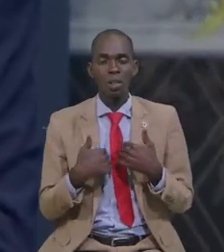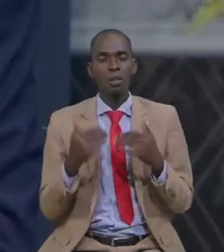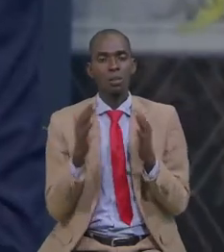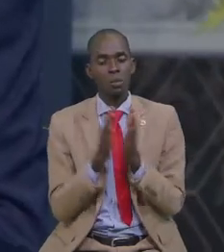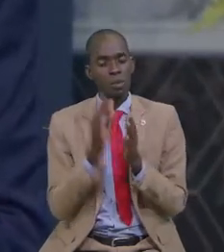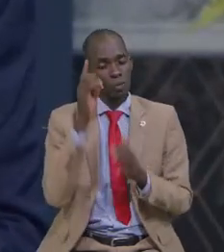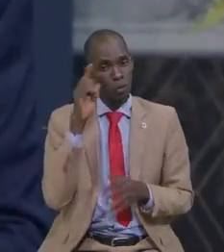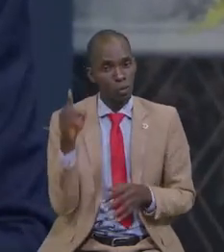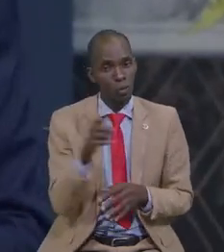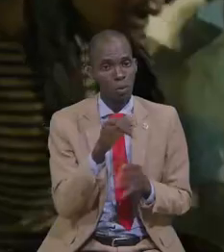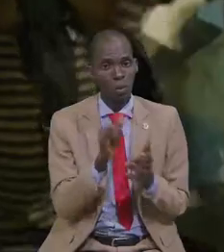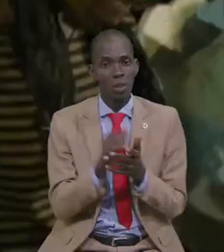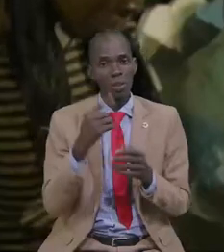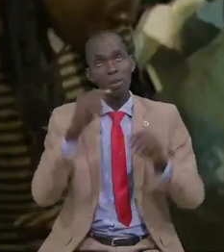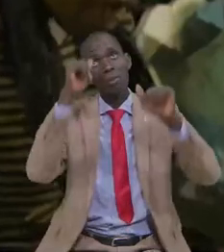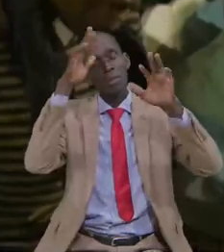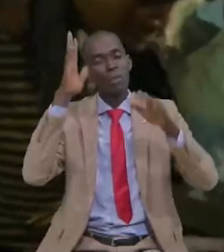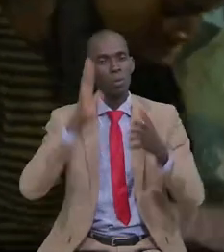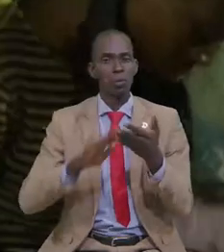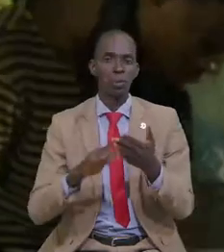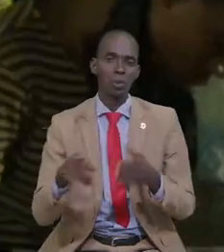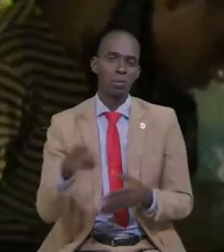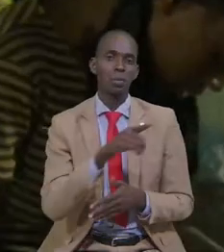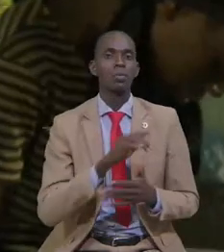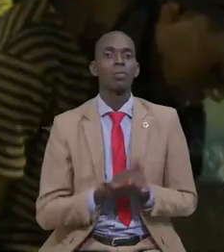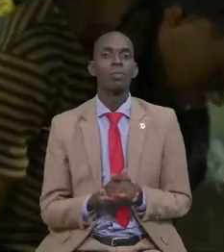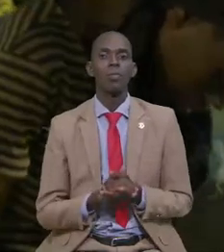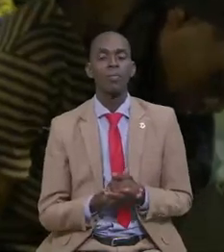prié pour vous que le Père vous pardonne.